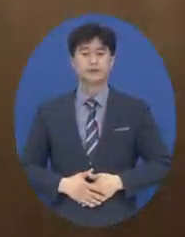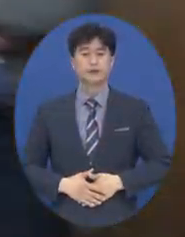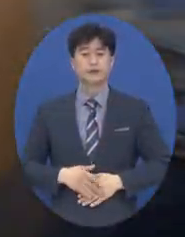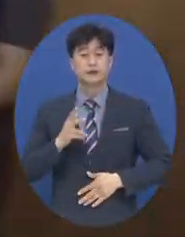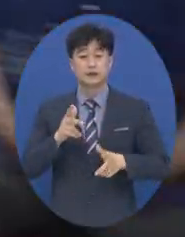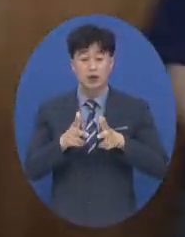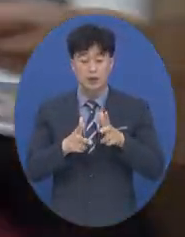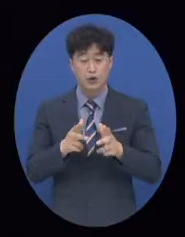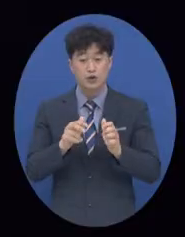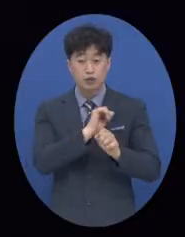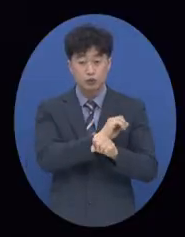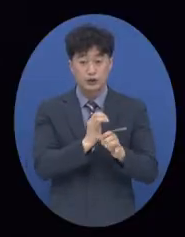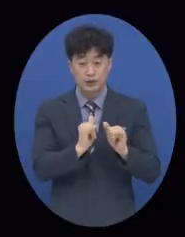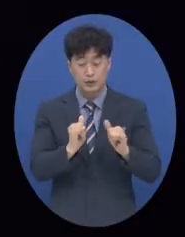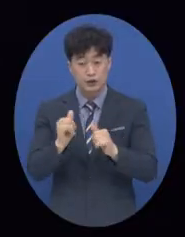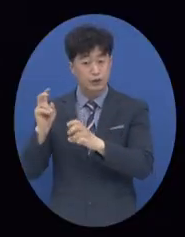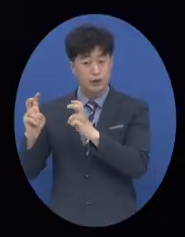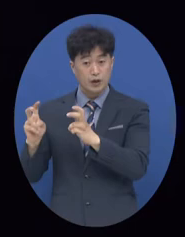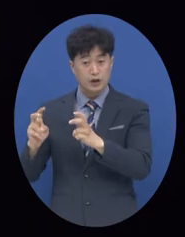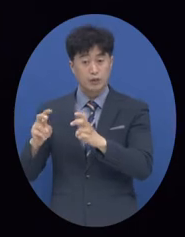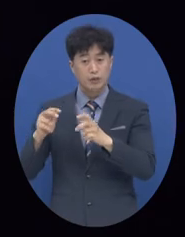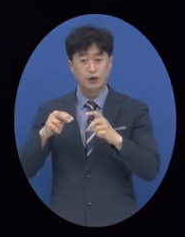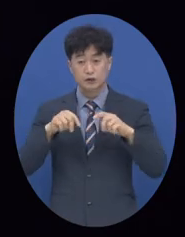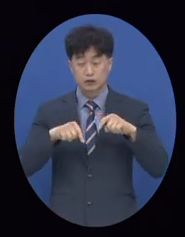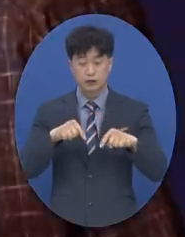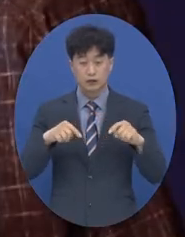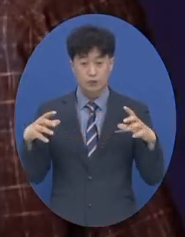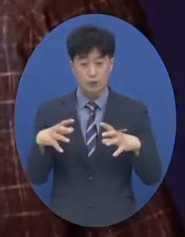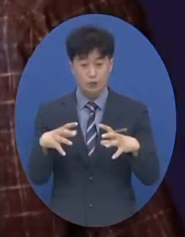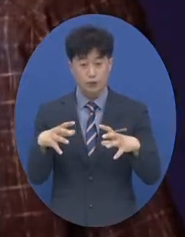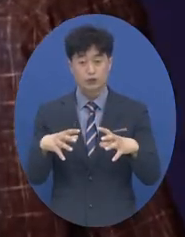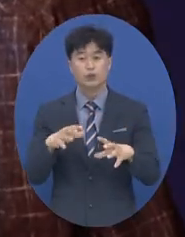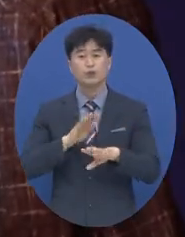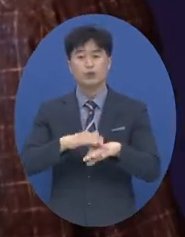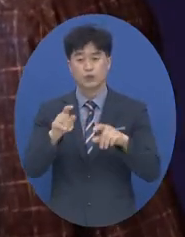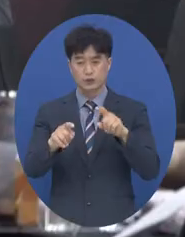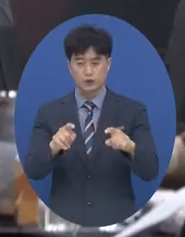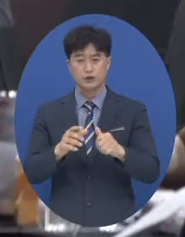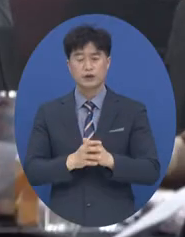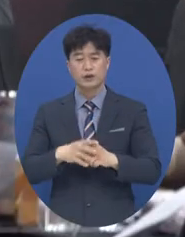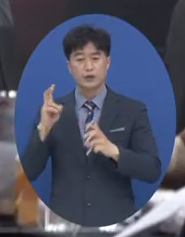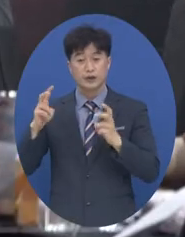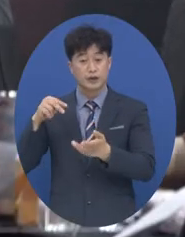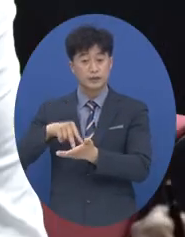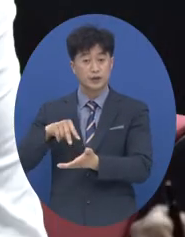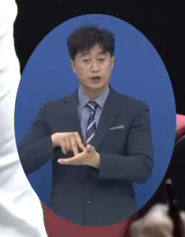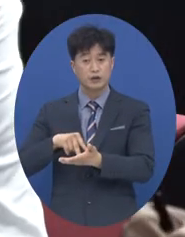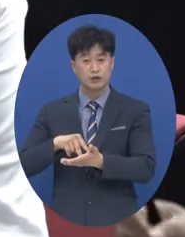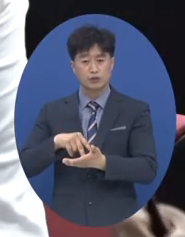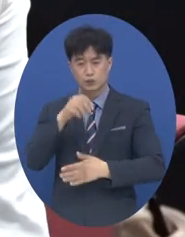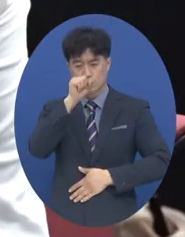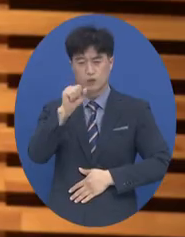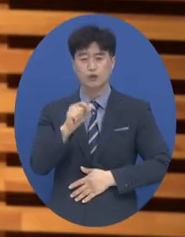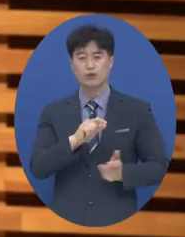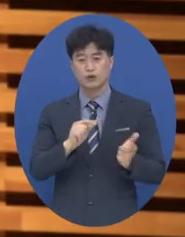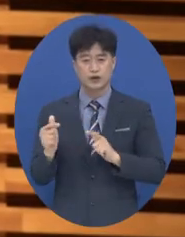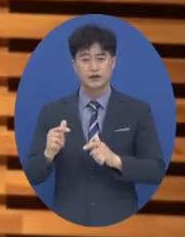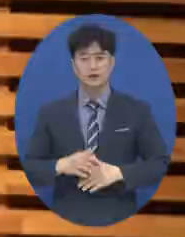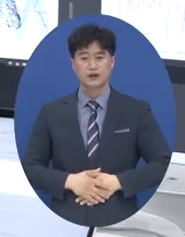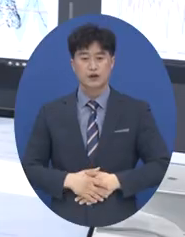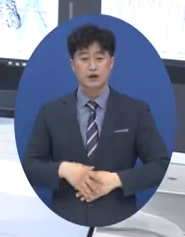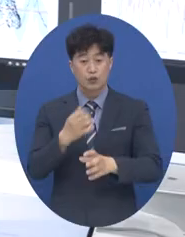이 사업엔 연구자가 연구기관과 컨소시엄을 이뤄 도전하게 되는데 기업 입장에서도 장점이